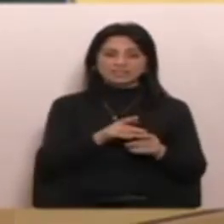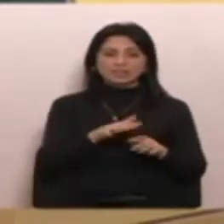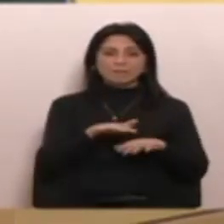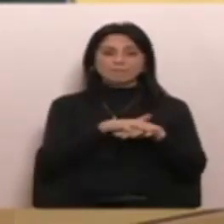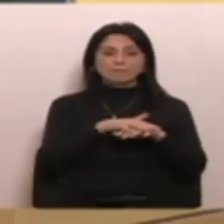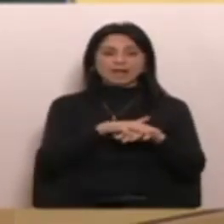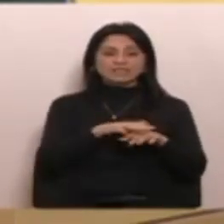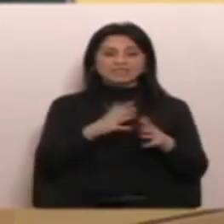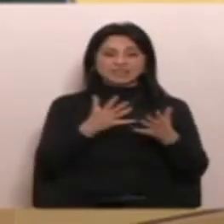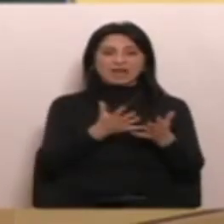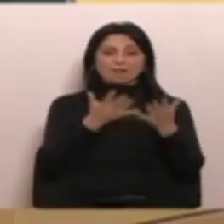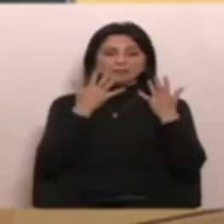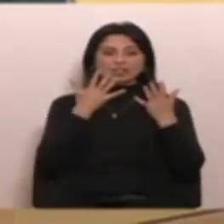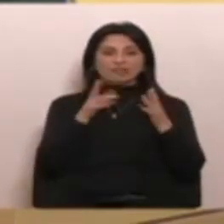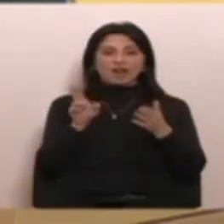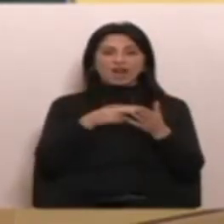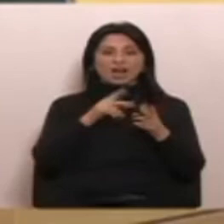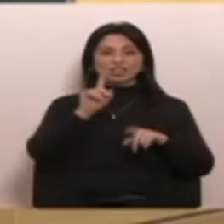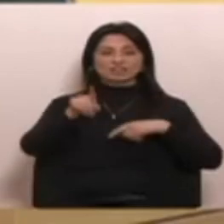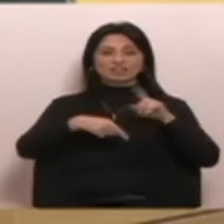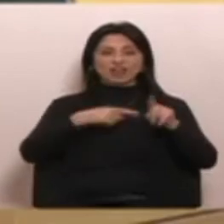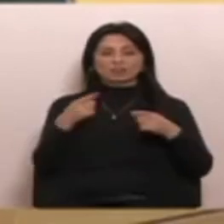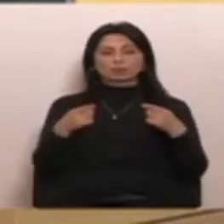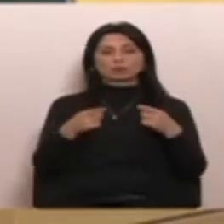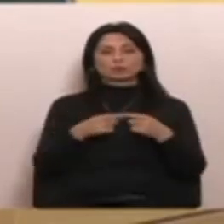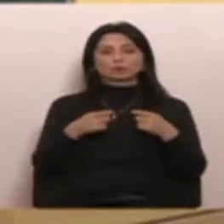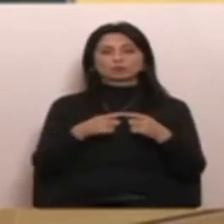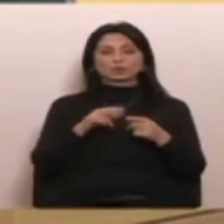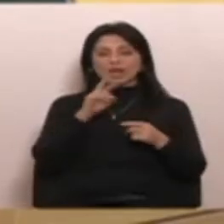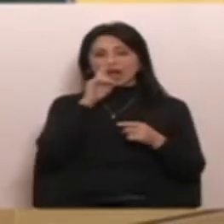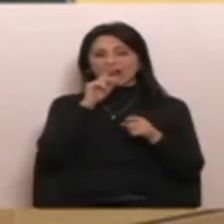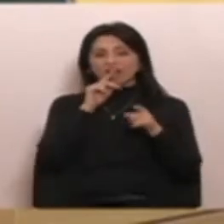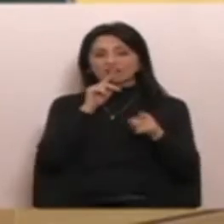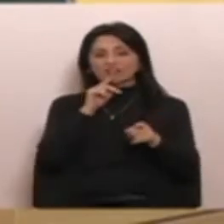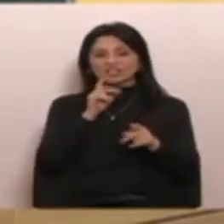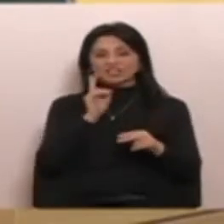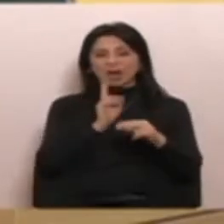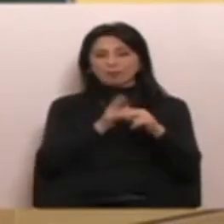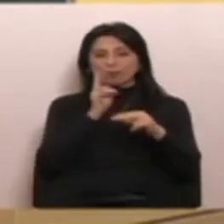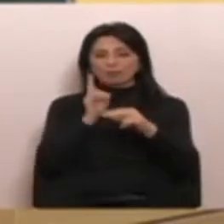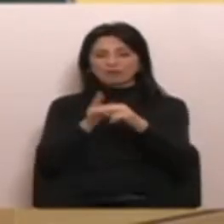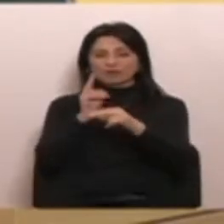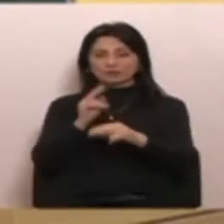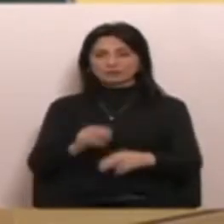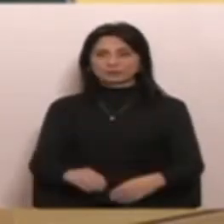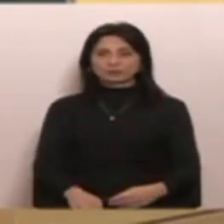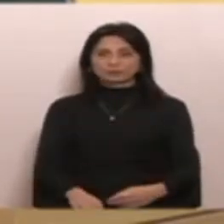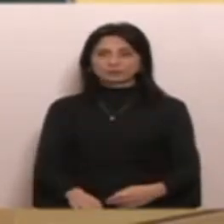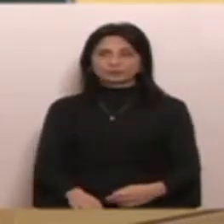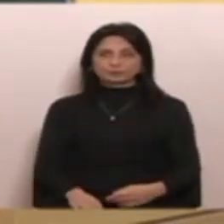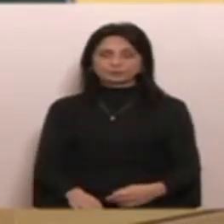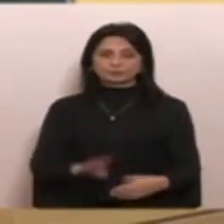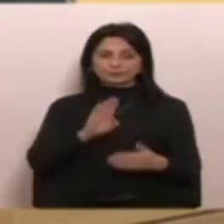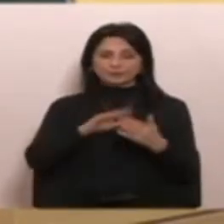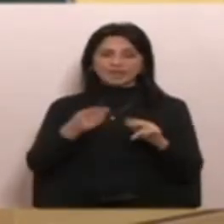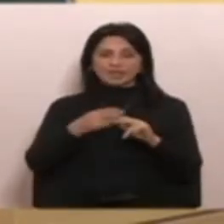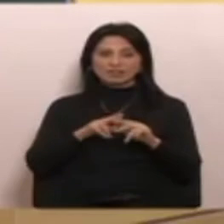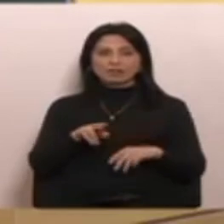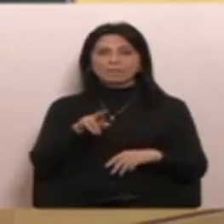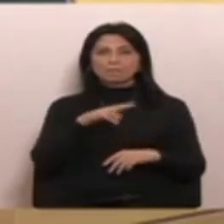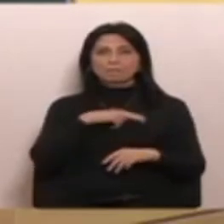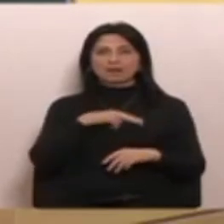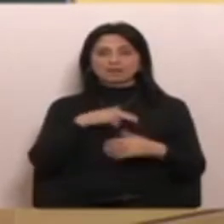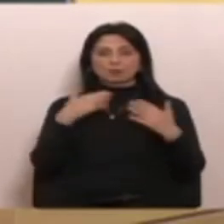ბაზრის გამჭვირვალობას და ანგარიშ შვალდებულების კუთხით ხარვეზების აღმოფხვრას. გარდა ამისა, პარლამენტმა